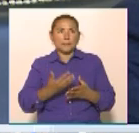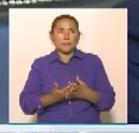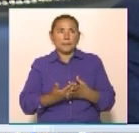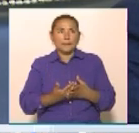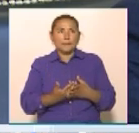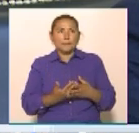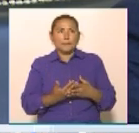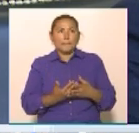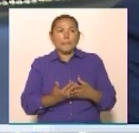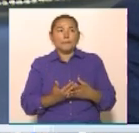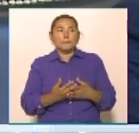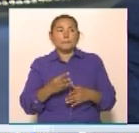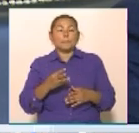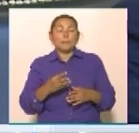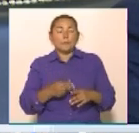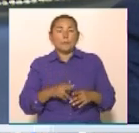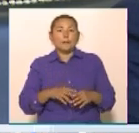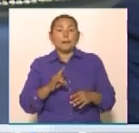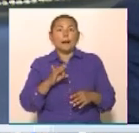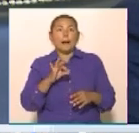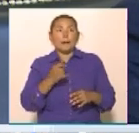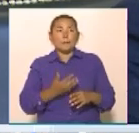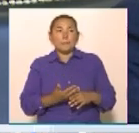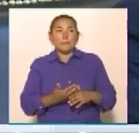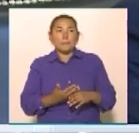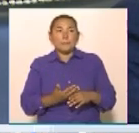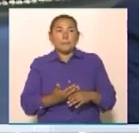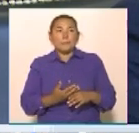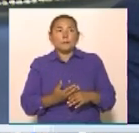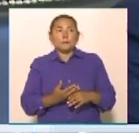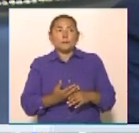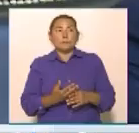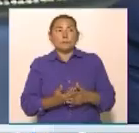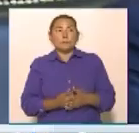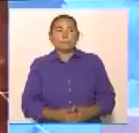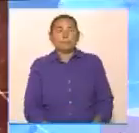Ниязовқа және Мұнайлы ауданының әкімі Рақат Тезекбайұлы Еркизаровқа сөгіс жариялаймын.